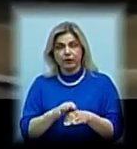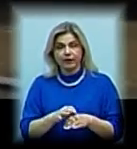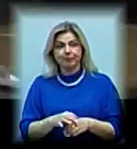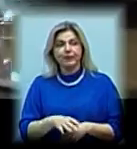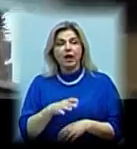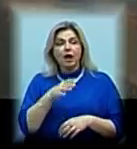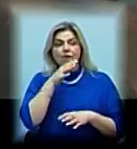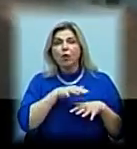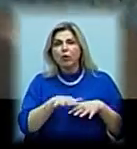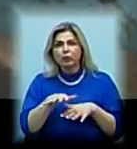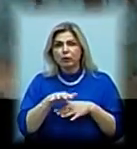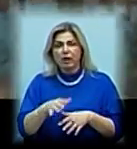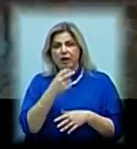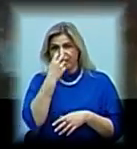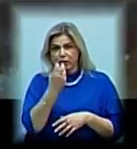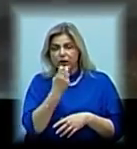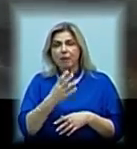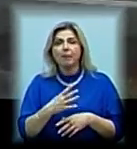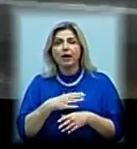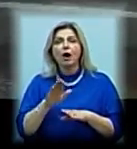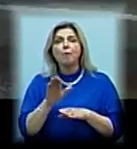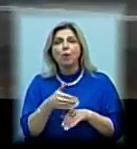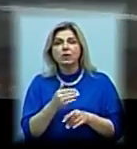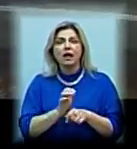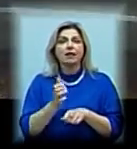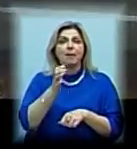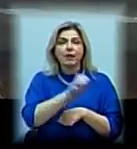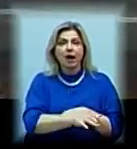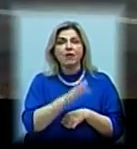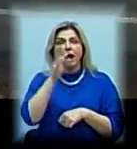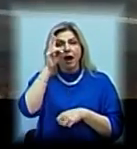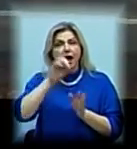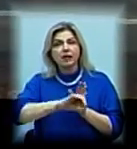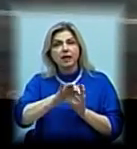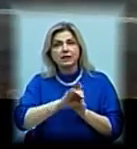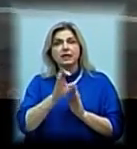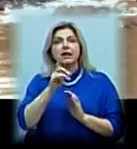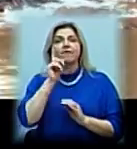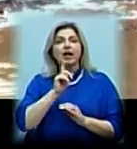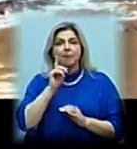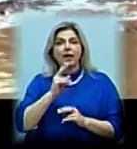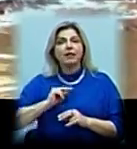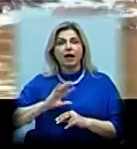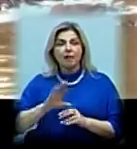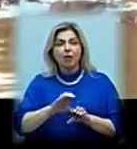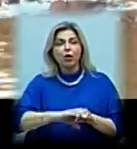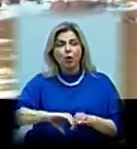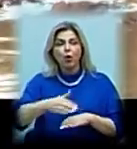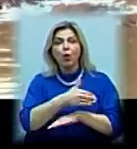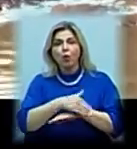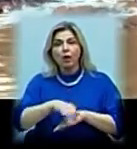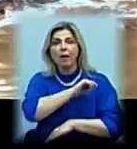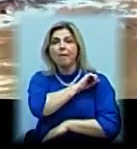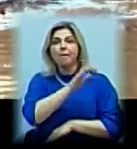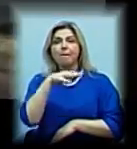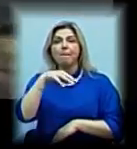Нагадаємо, витік нечистот стався після перенаправлення каналізаційних стоків з тимчасово непрацюючого колектора на вулиці Адмірала Макарова